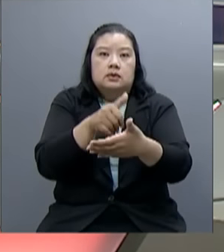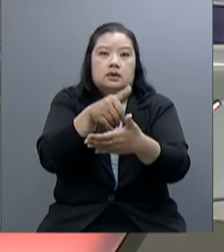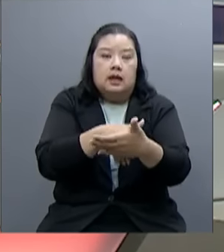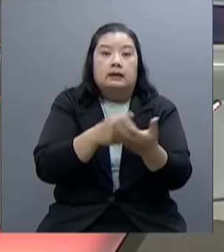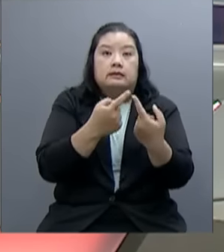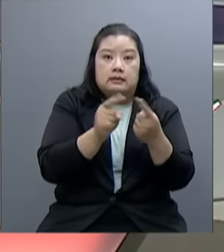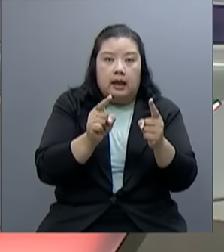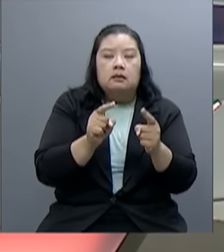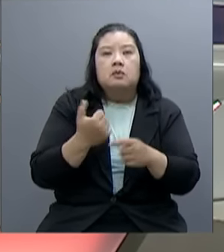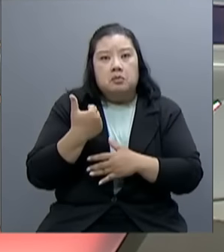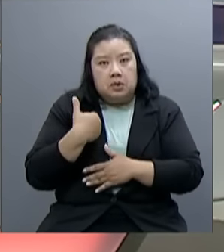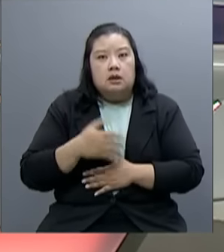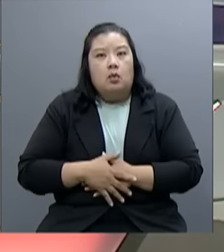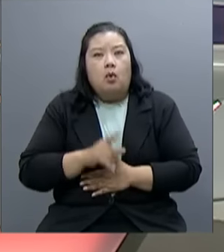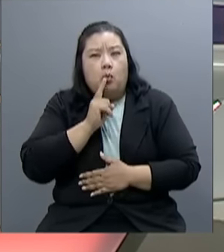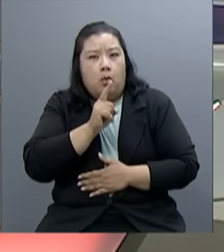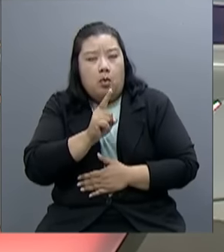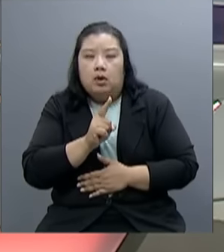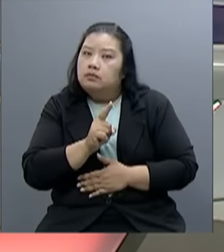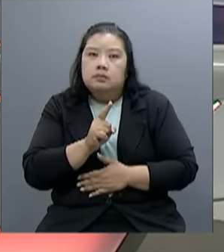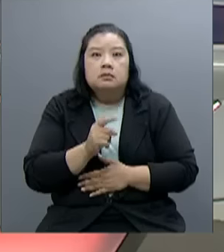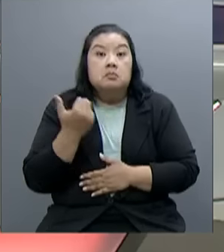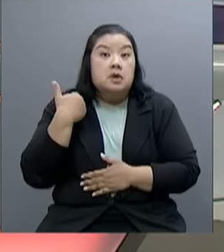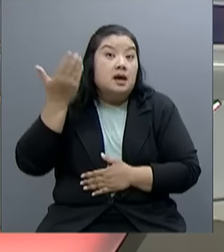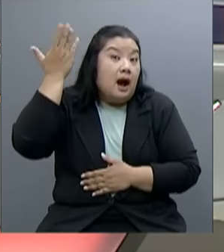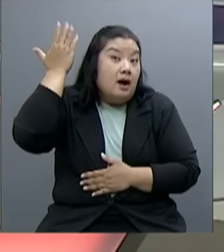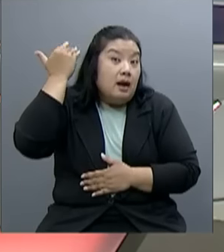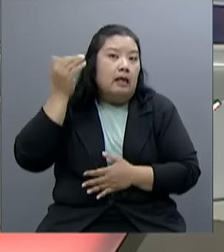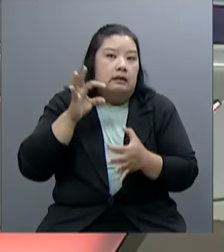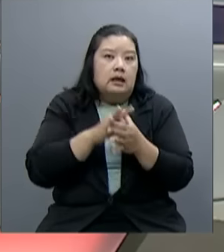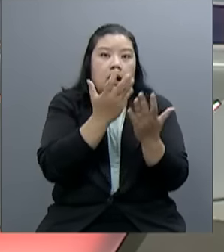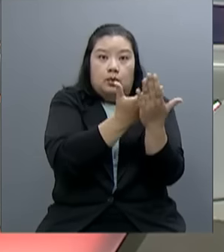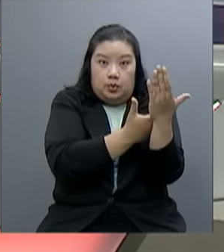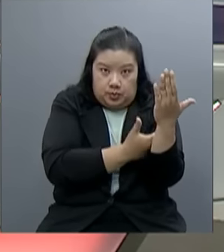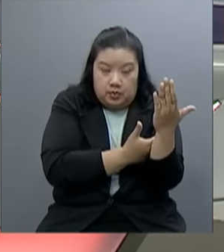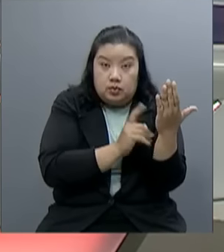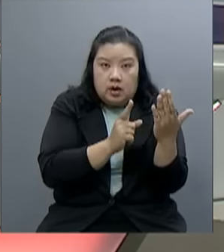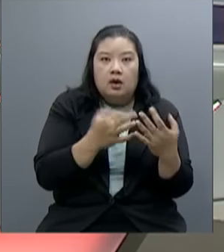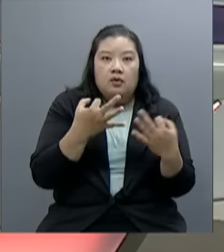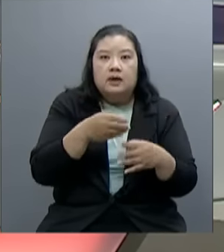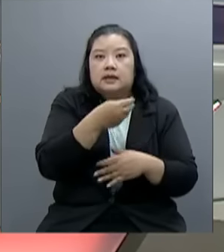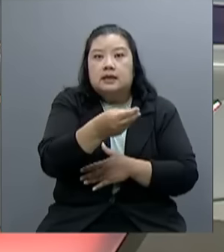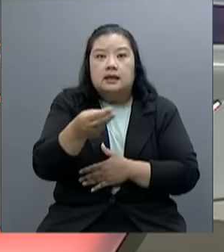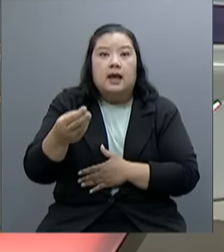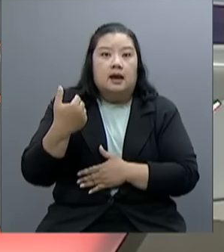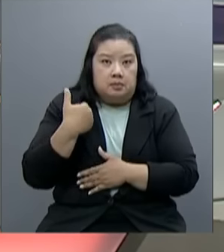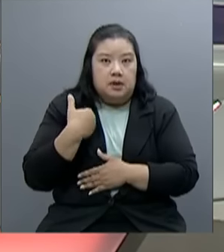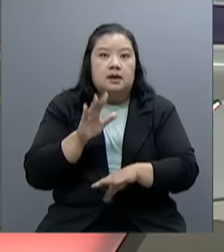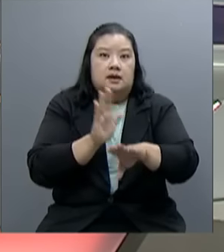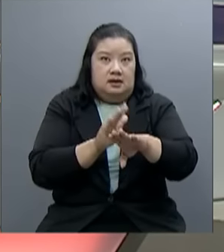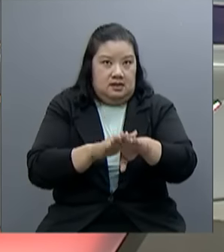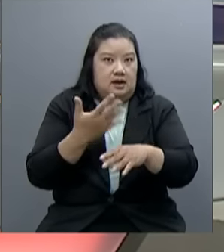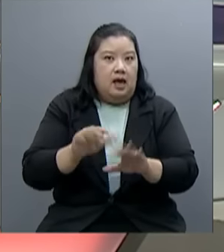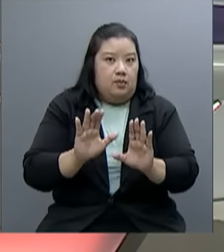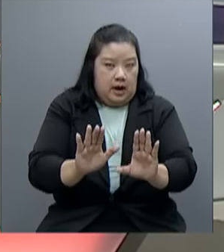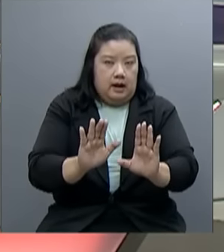วิธีการถูกวิพากษ์วิจารณ์กันเยอะมากทีเดียวนะก่อนหน้านี้มีเรื่องของลอตเตอรี่ 1ล้านบาทแกกเลยนะอือืโดนเตือนไปแล้วด้วย